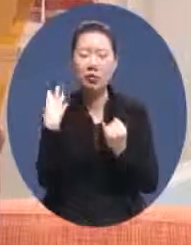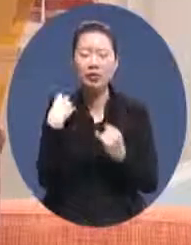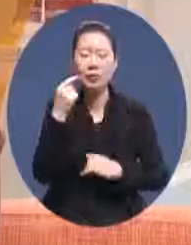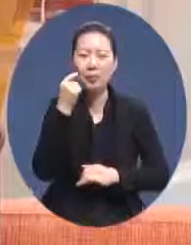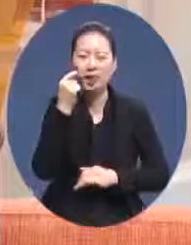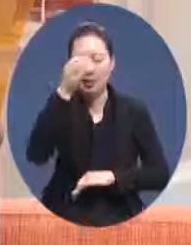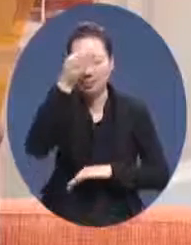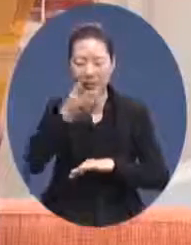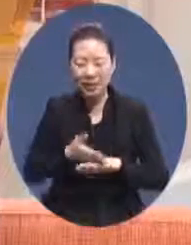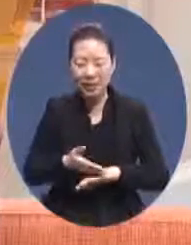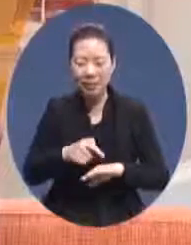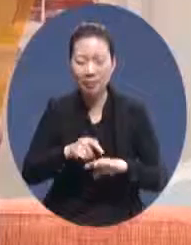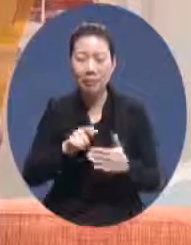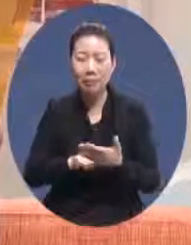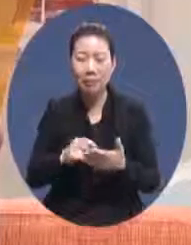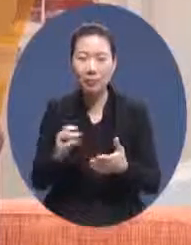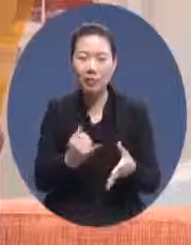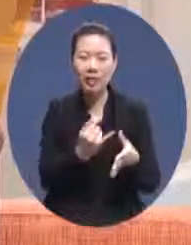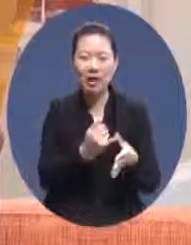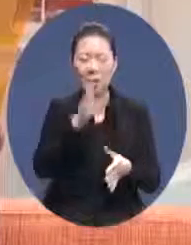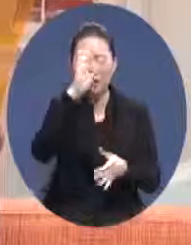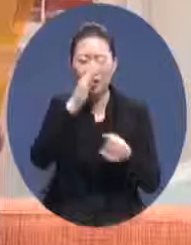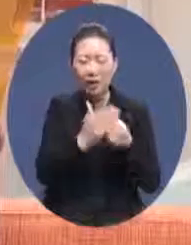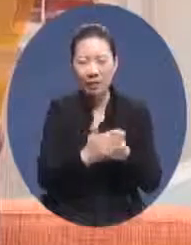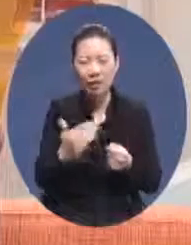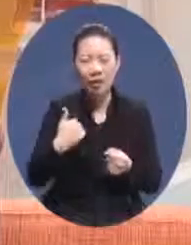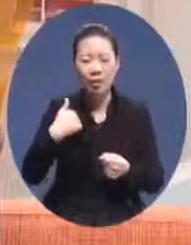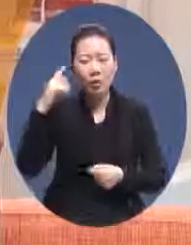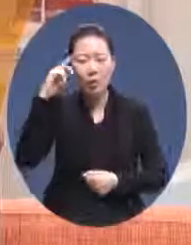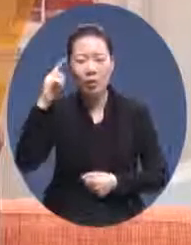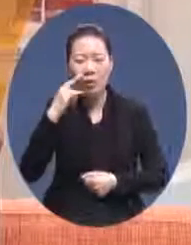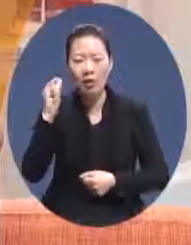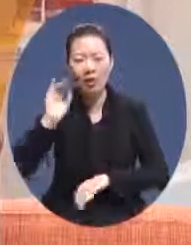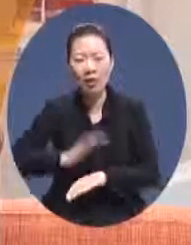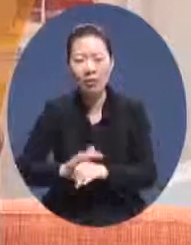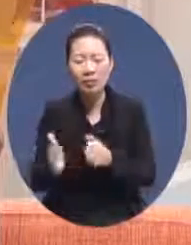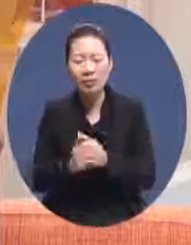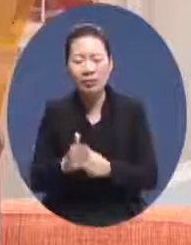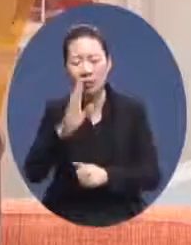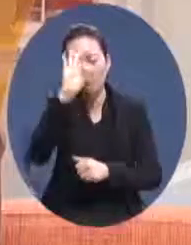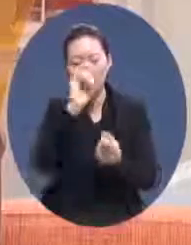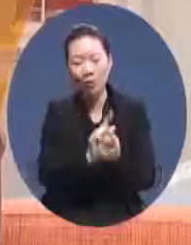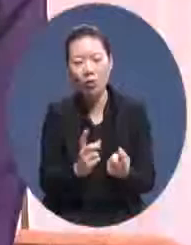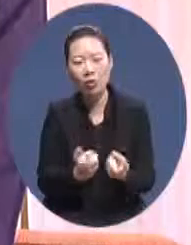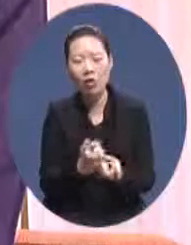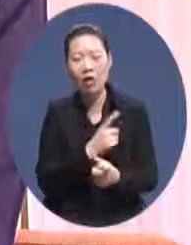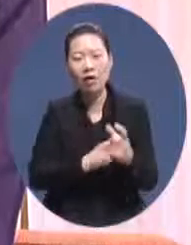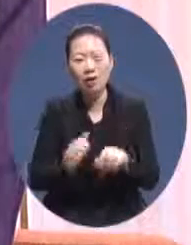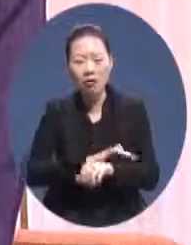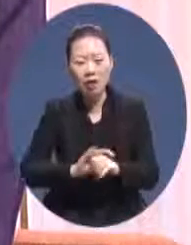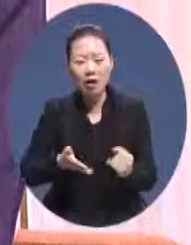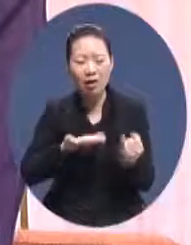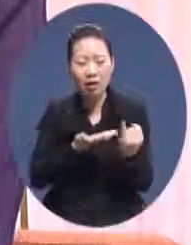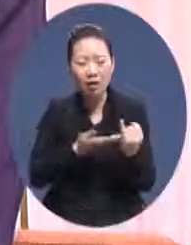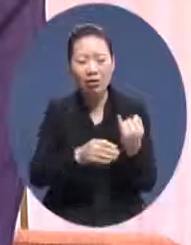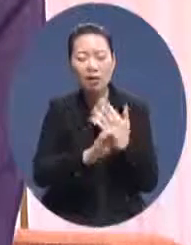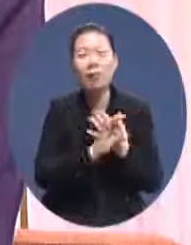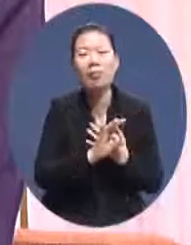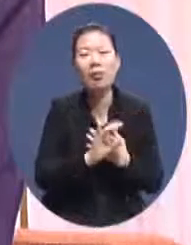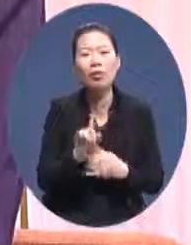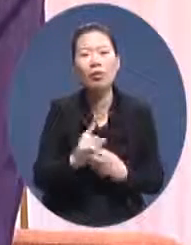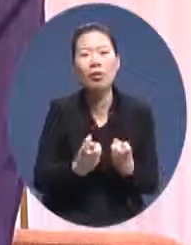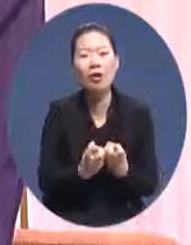미안함. 그리고 아이가 아프니까 혹시 나 때문에 얘가 병에 걸렸나? 내가 좀 더 얘를 더 잘 걷어먹이고 그랬더라면 물론 할머니가